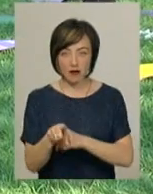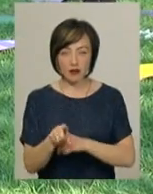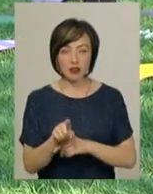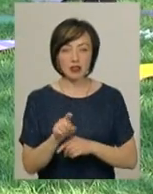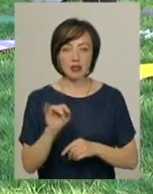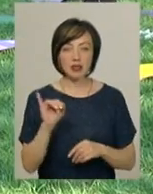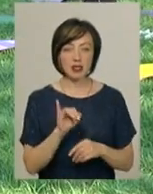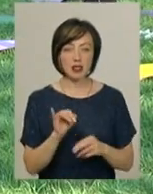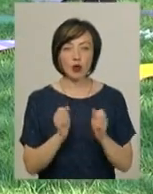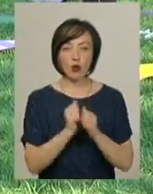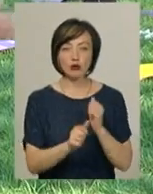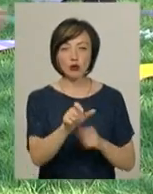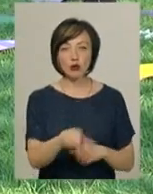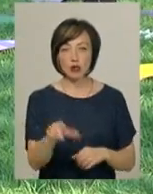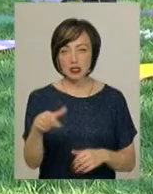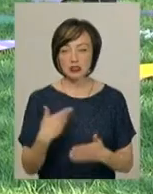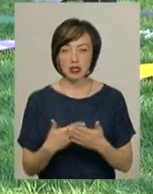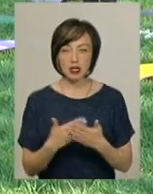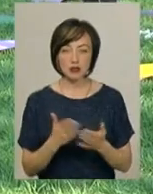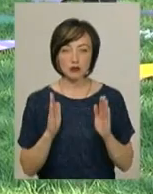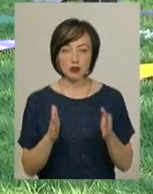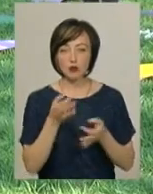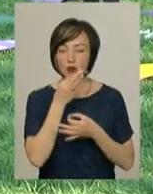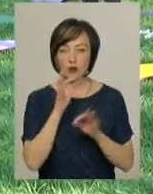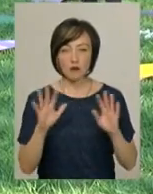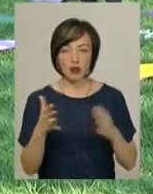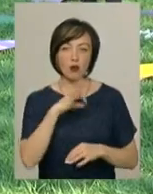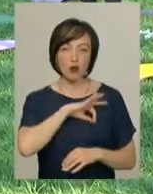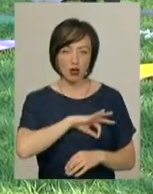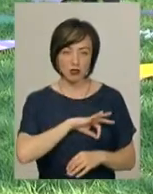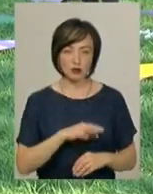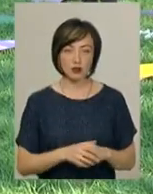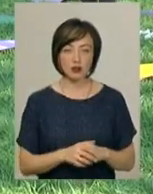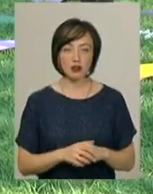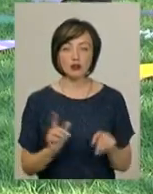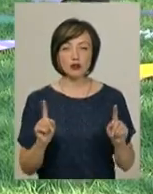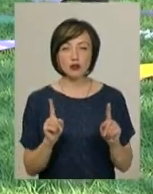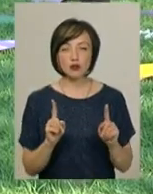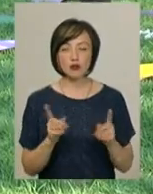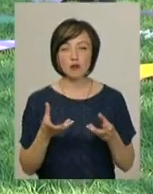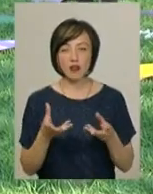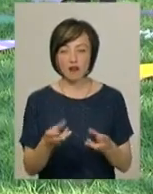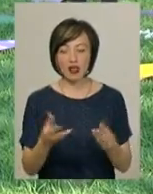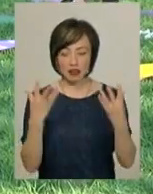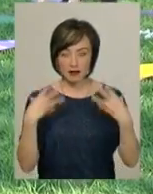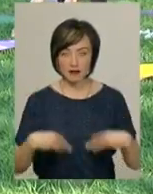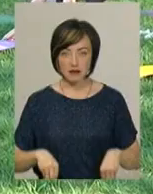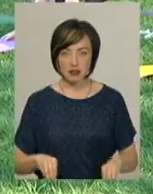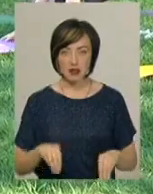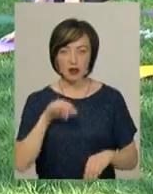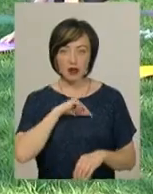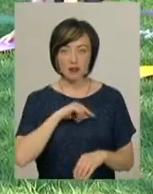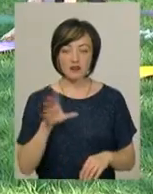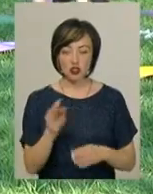І для кожної людини, мені здається, вона буде в будь-якому випадку корисною, тому що вона впливає на всі м'язи, на всі